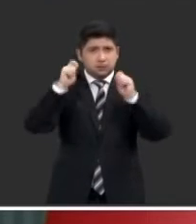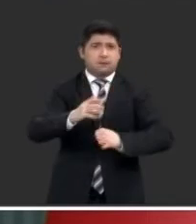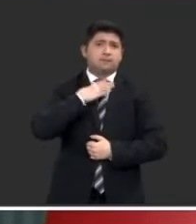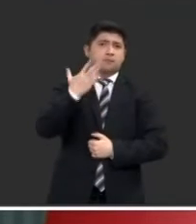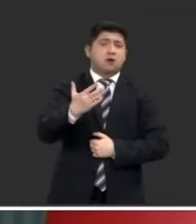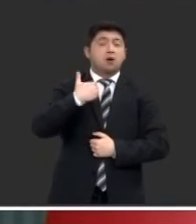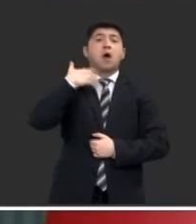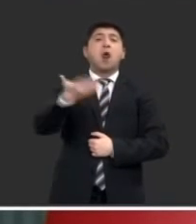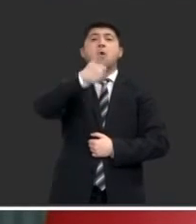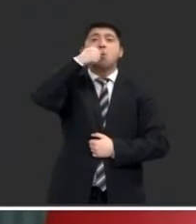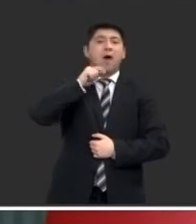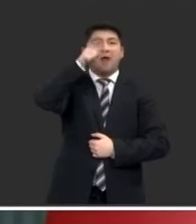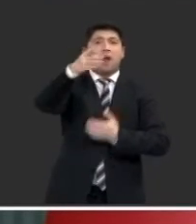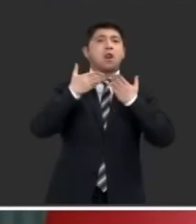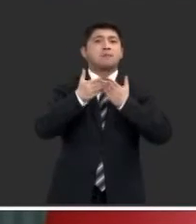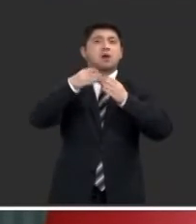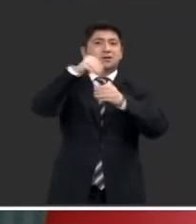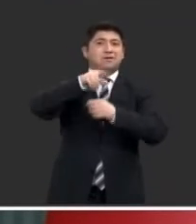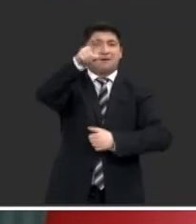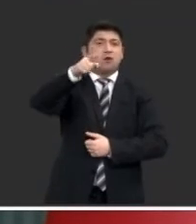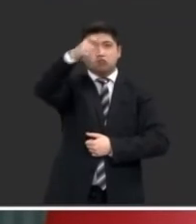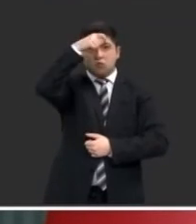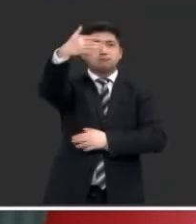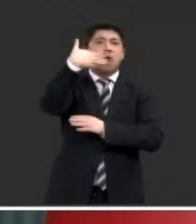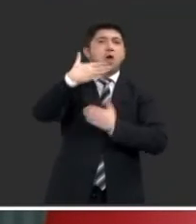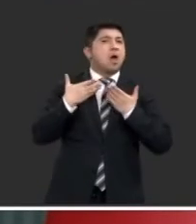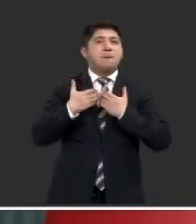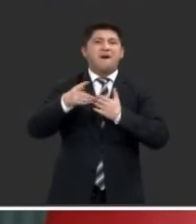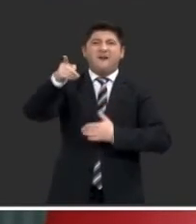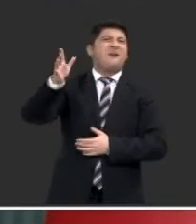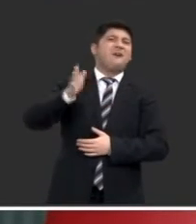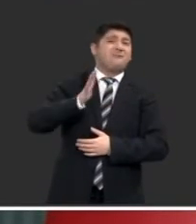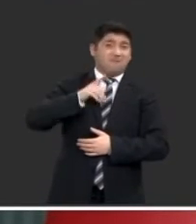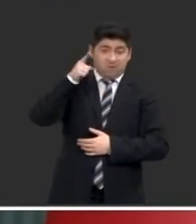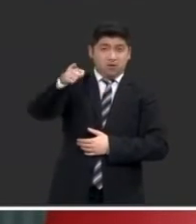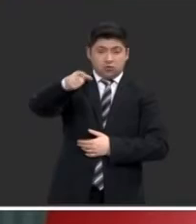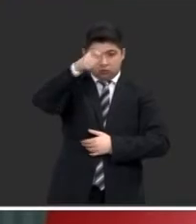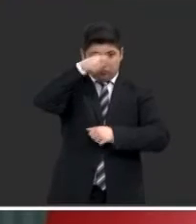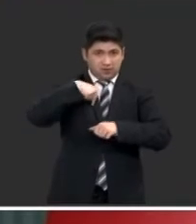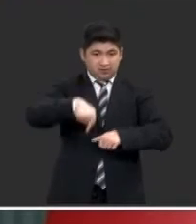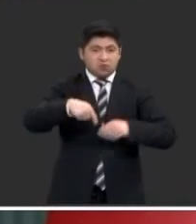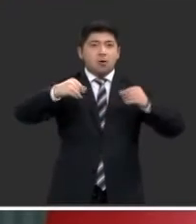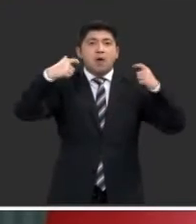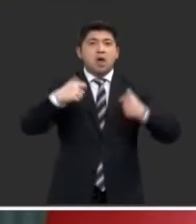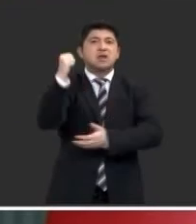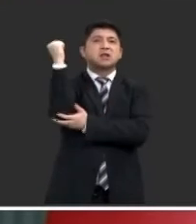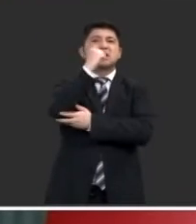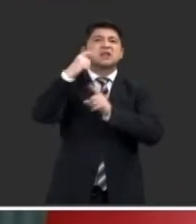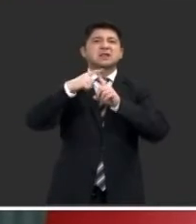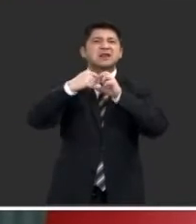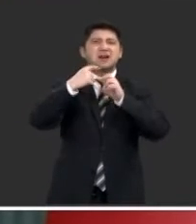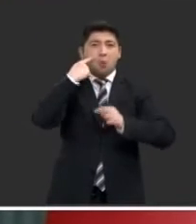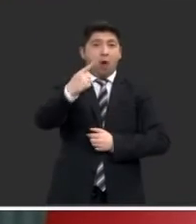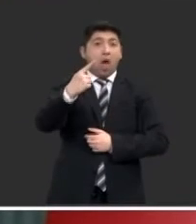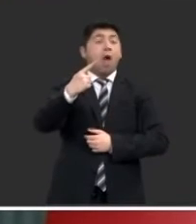halen Ukrayna limanlarında bulunan Türk bayraklı gemilerimiz ile Ülke topraklarında ki tır larımızın